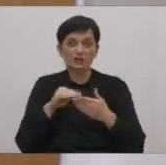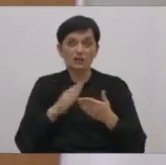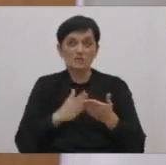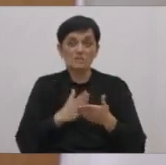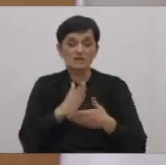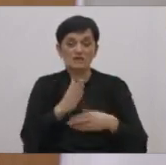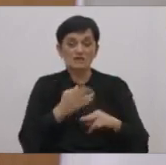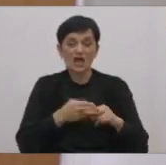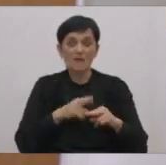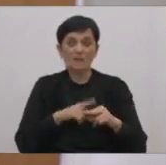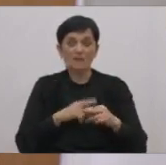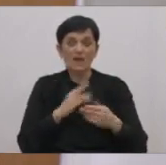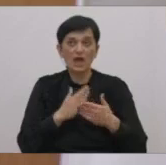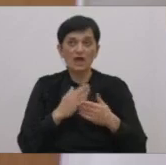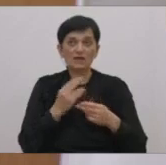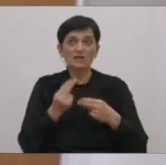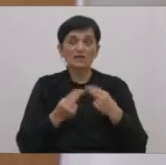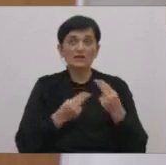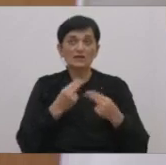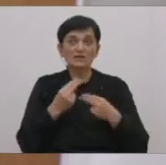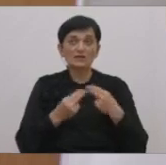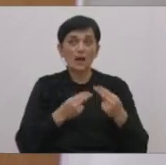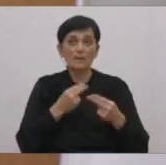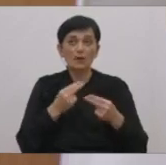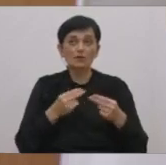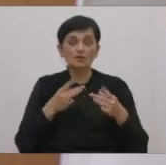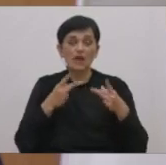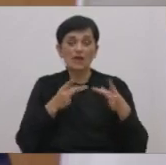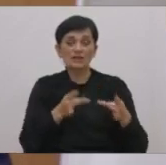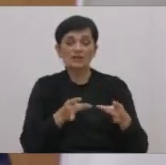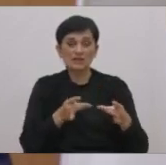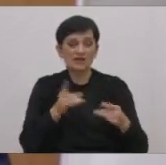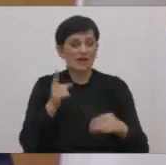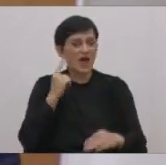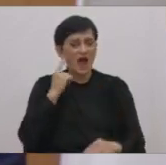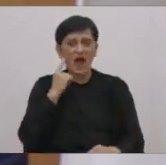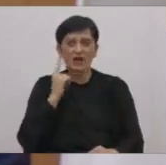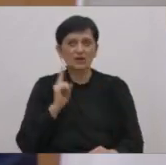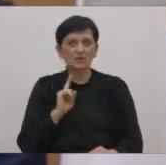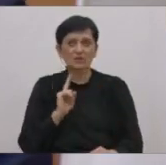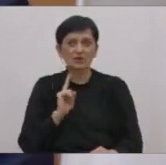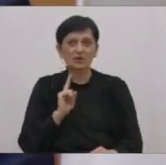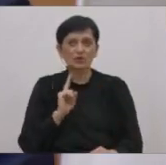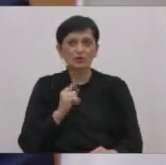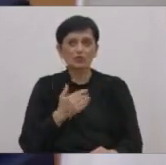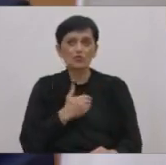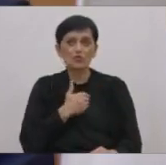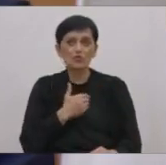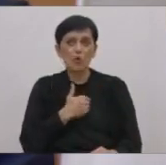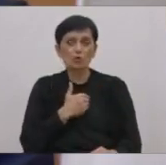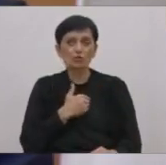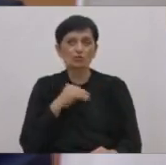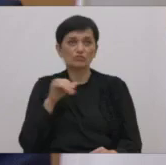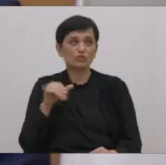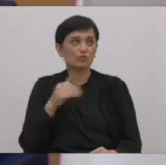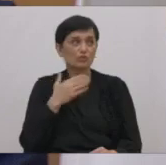ეს და არავითარი თამაშებზე დამოკიდებულებაზე არ ფიქრობთ და არავითარი მოტივაცია ამისკენ